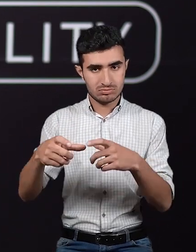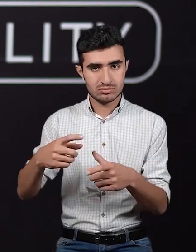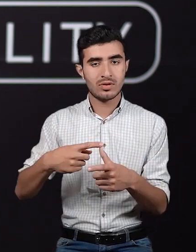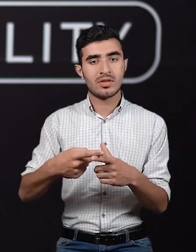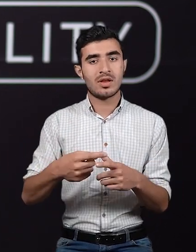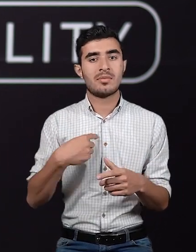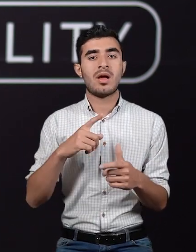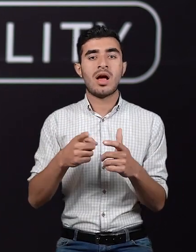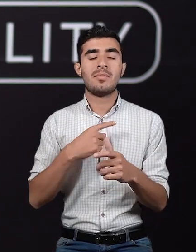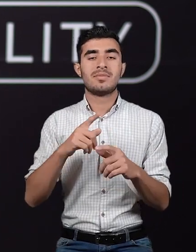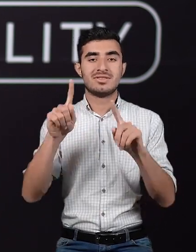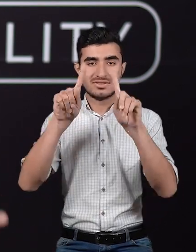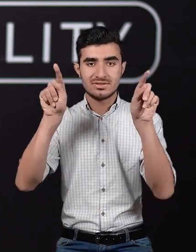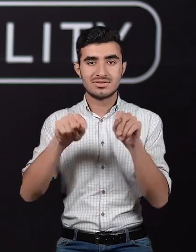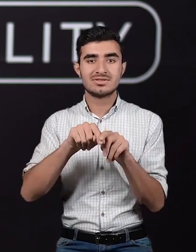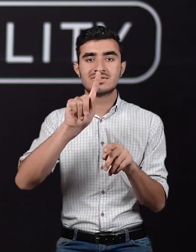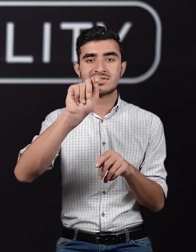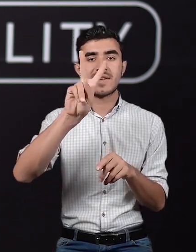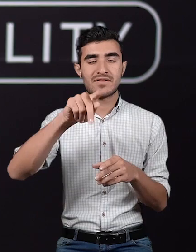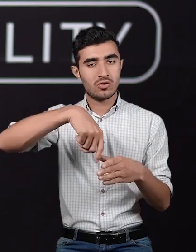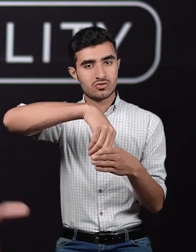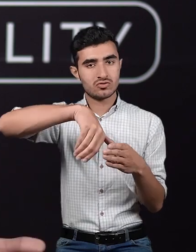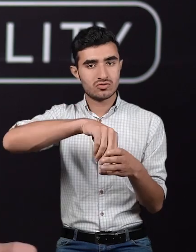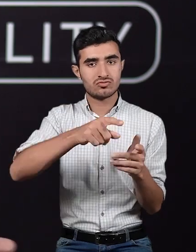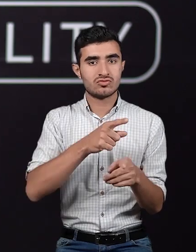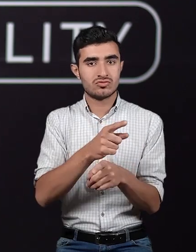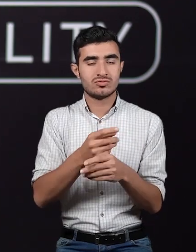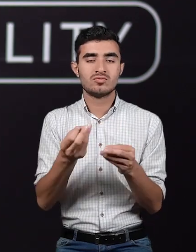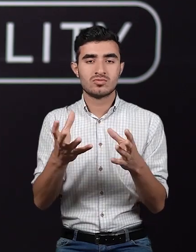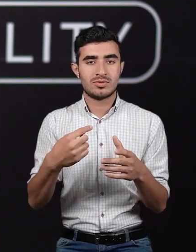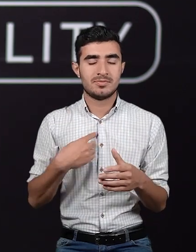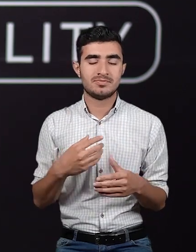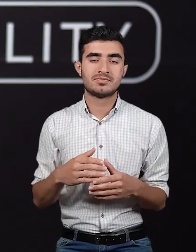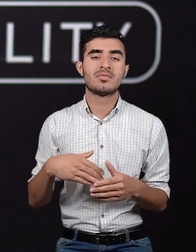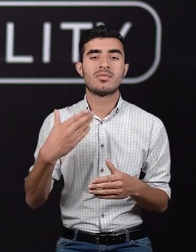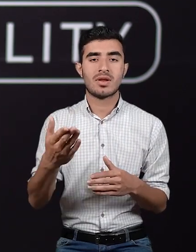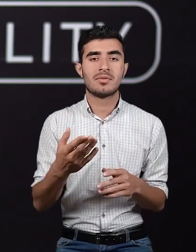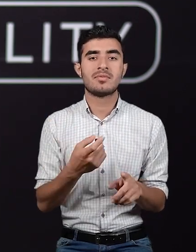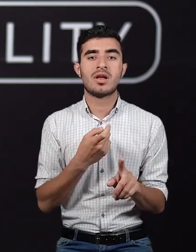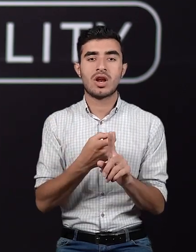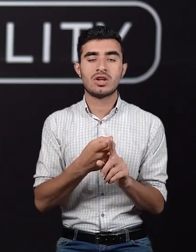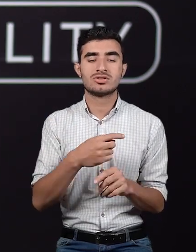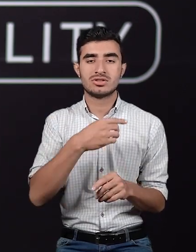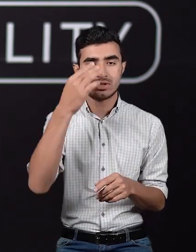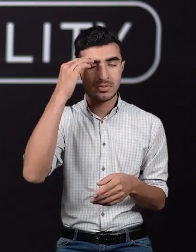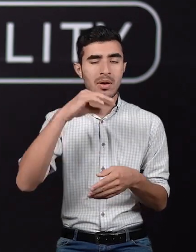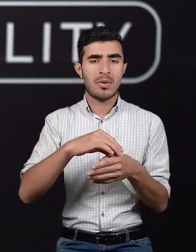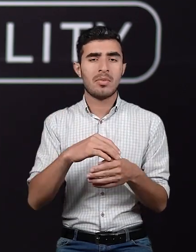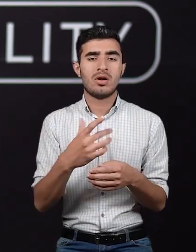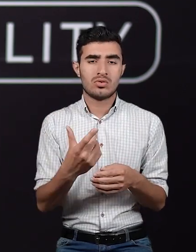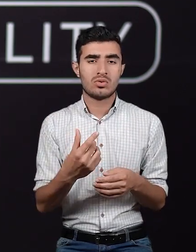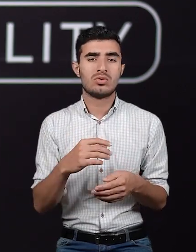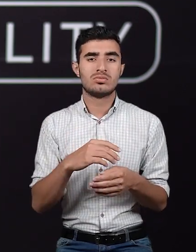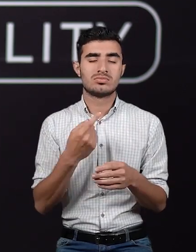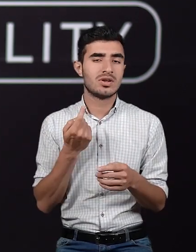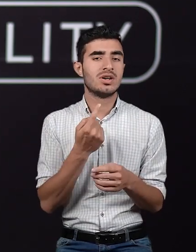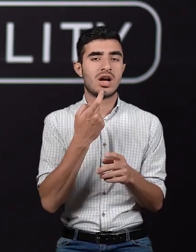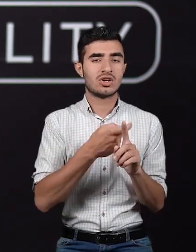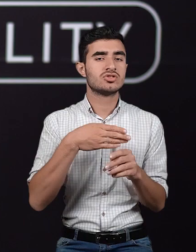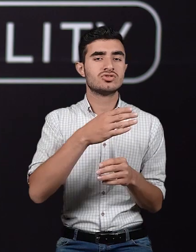देन गोइंग टू कराची वुड गेट अ लिटिल टफ बिकॉज माई मदर वॉज इन वेल, सो आई स्टॉप डूइंग दैट फॉर अ वाइल. एंड देन व्हेन आई वॉज आफ्टर माई मदर पास्ड